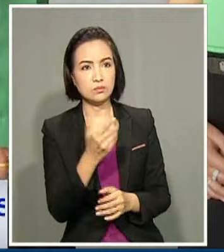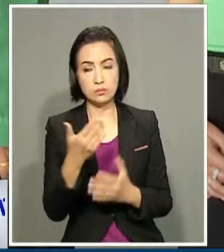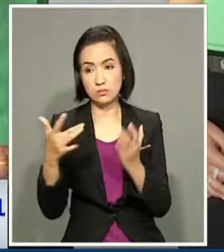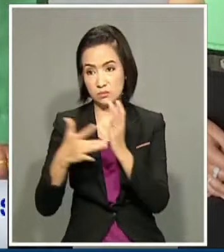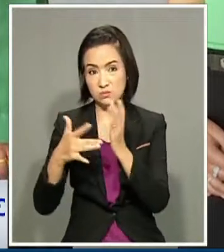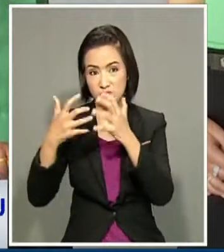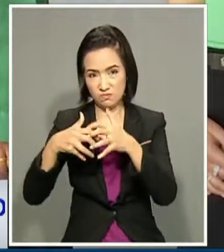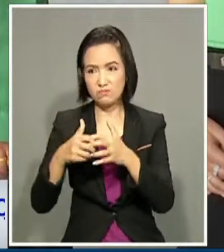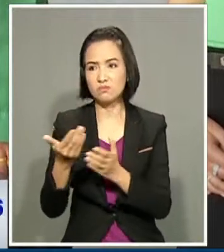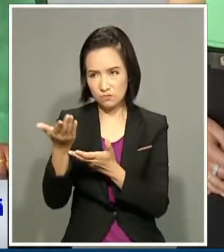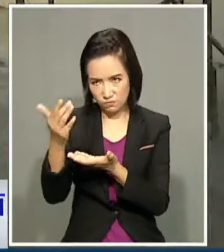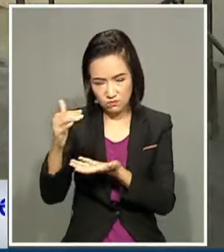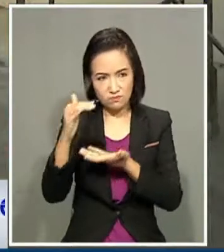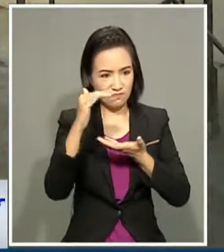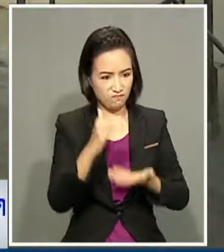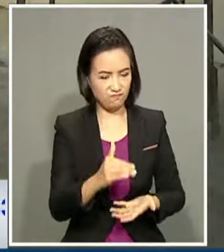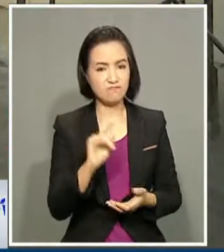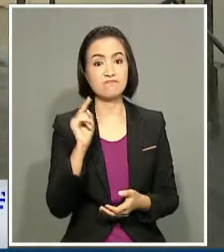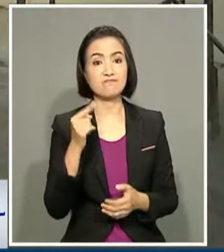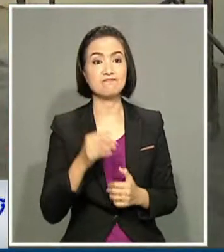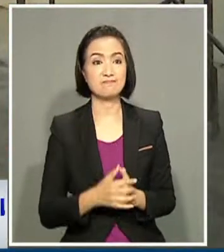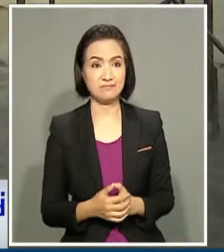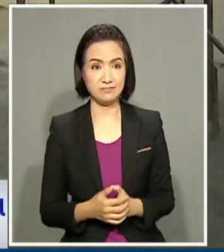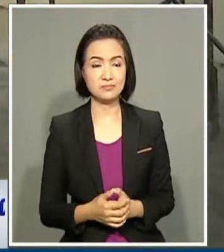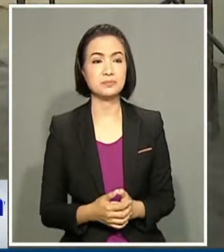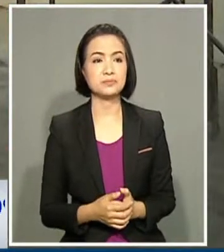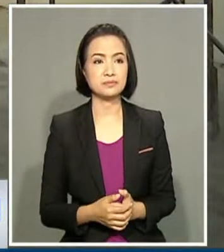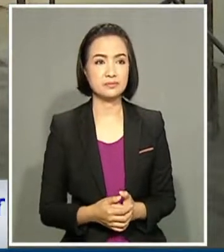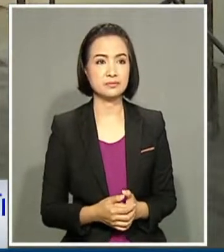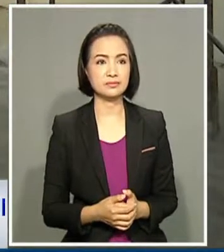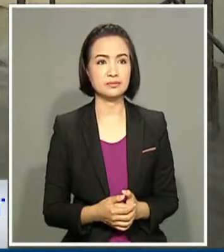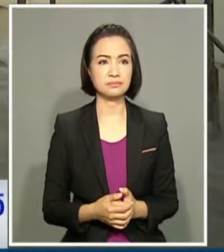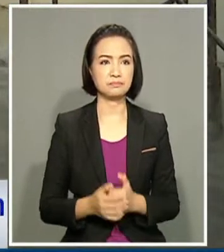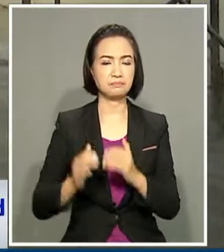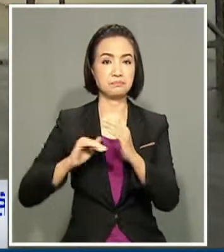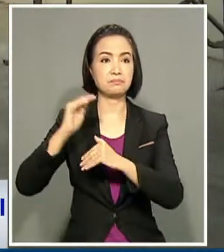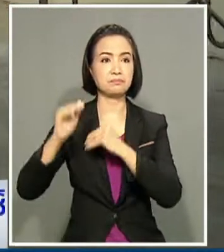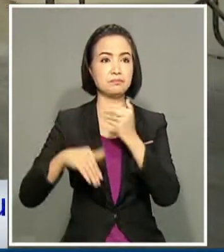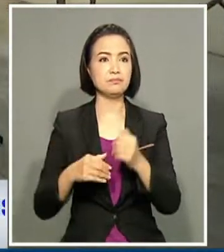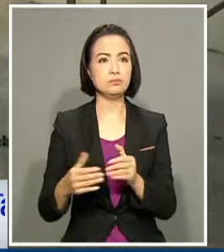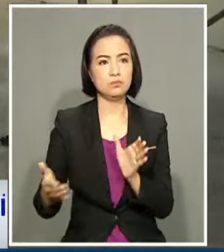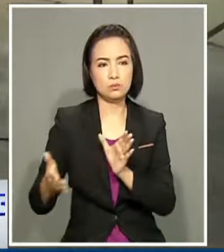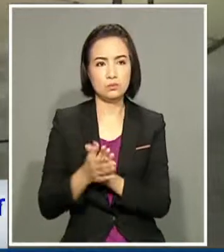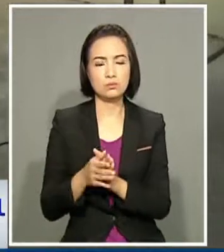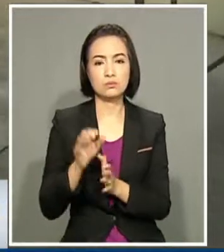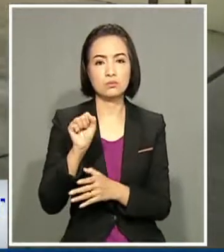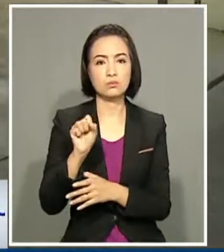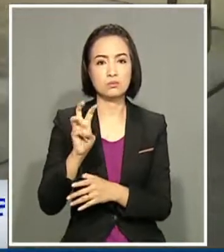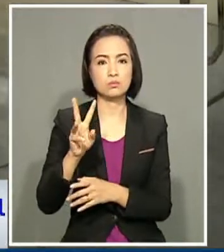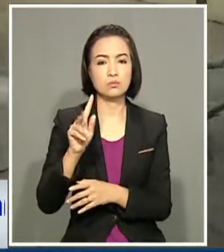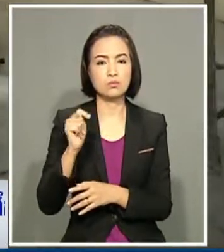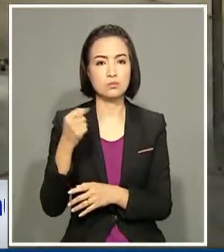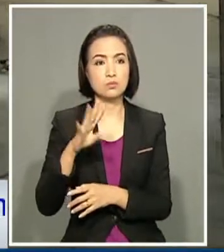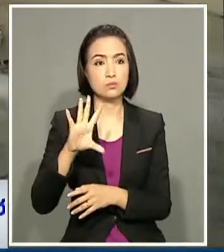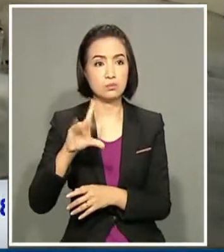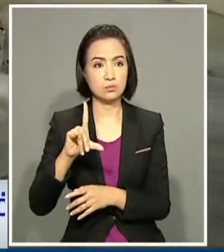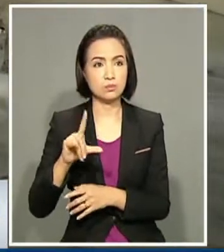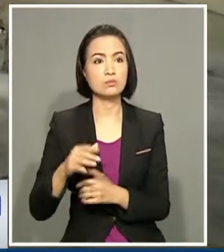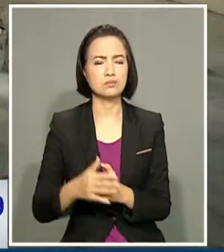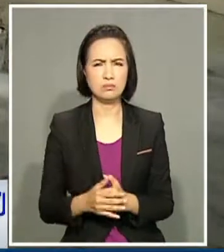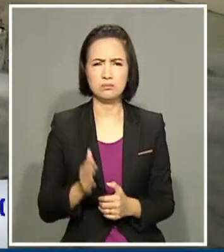ครื่องจักรครับผม โอ้เครื่องจักรนี่ก็เป็นนวัตกรรมของเราด้วย ใช่ๆพัฒนากับสวทช.ครับผม วันหลังเครื่องจักรเสร็จเมื่อไหร่นี่เราแวะ